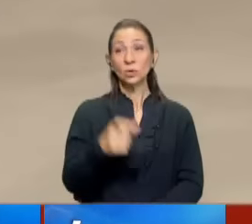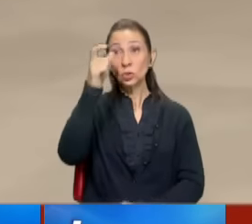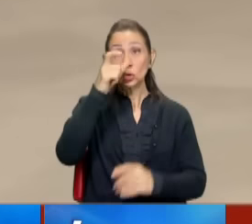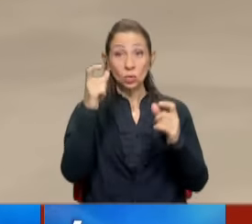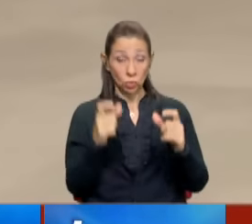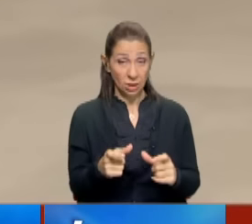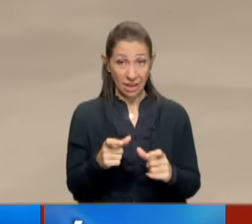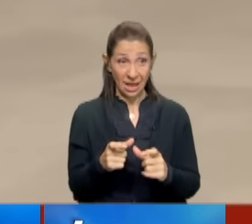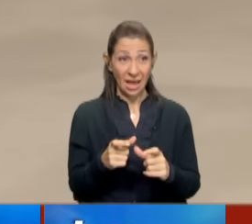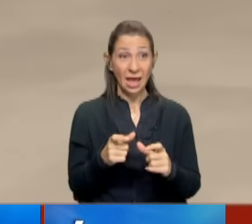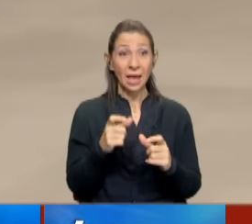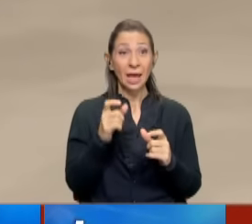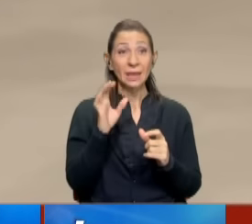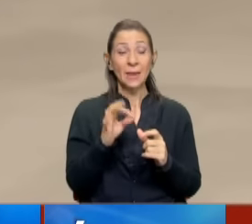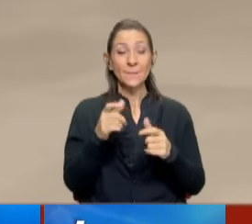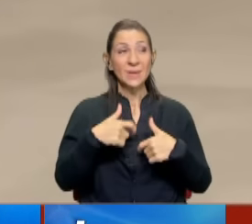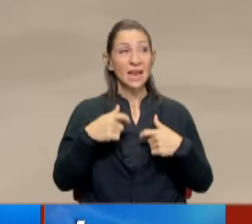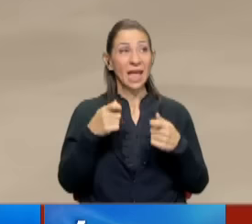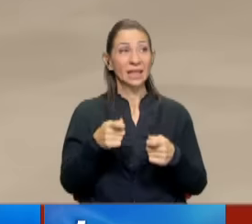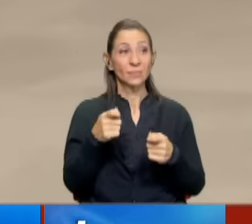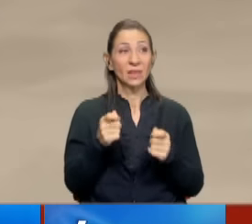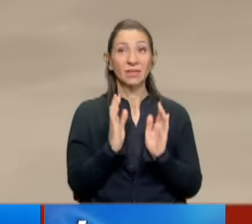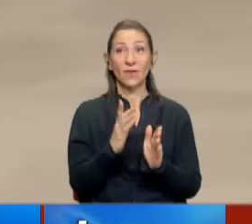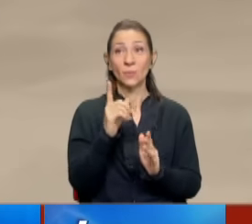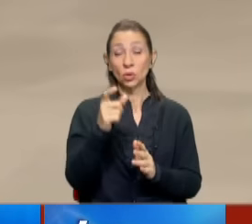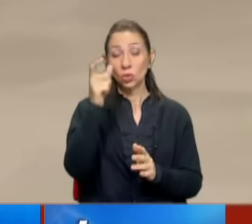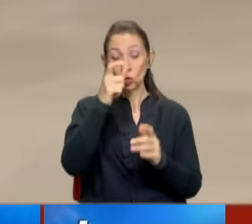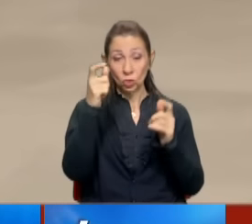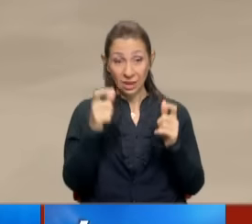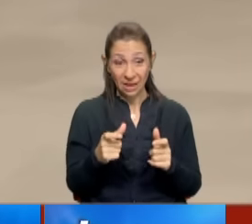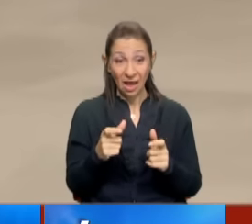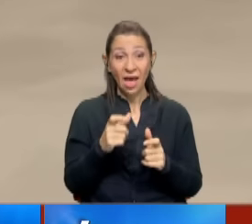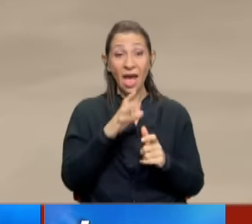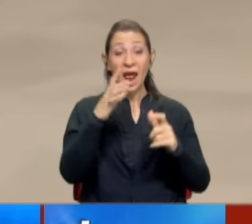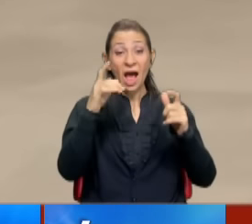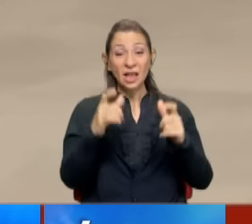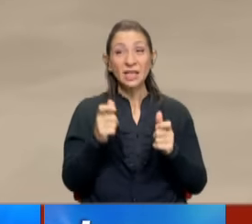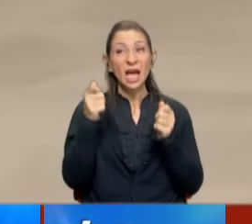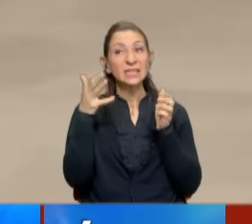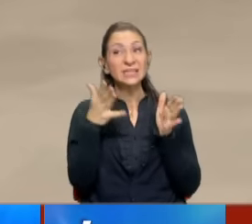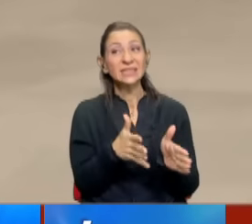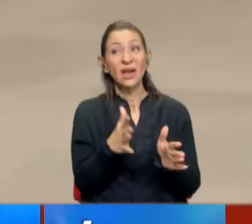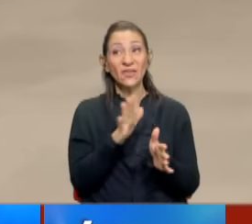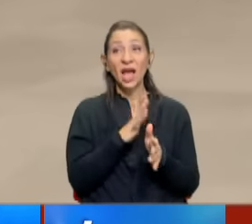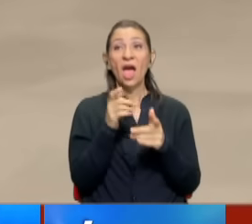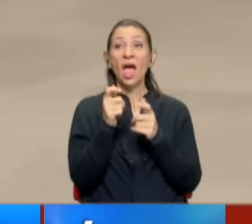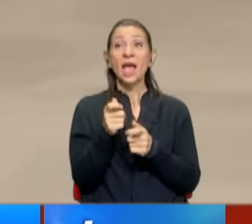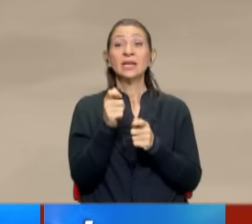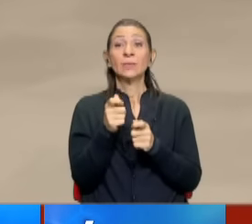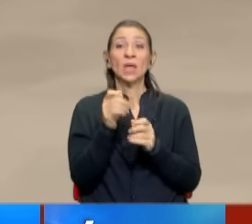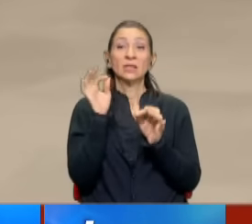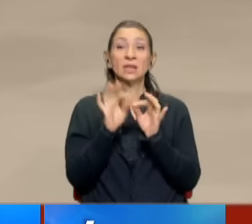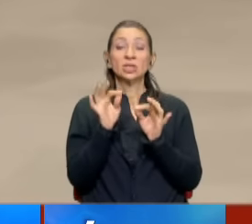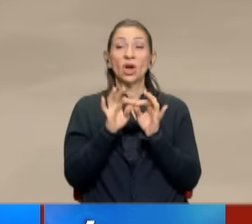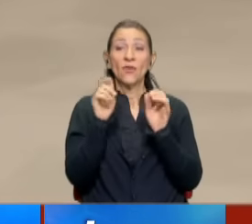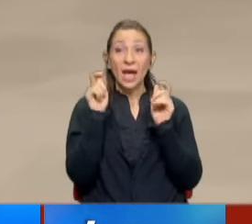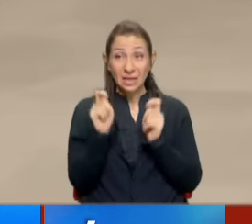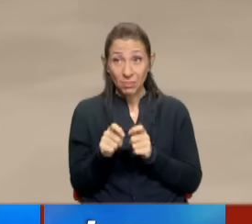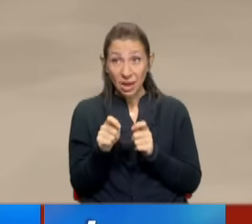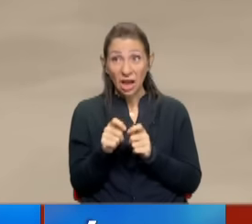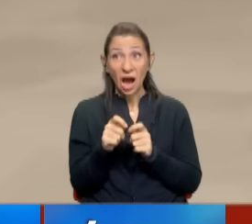Türkiye geri saymaya milli eğitimde devam ediyor. Türkiye'de her alanda israf varken eğitimden tasarruf